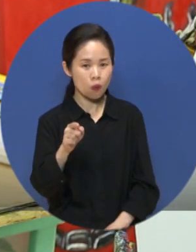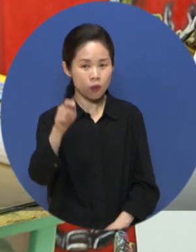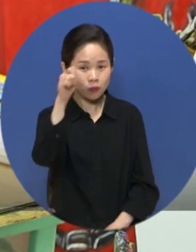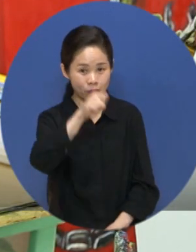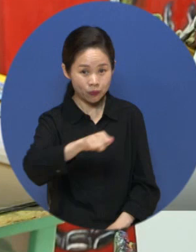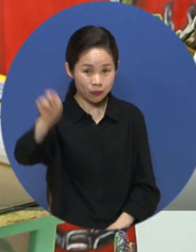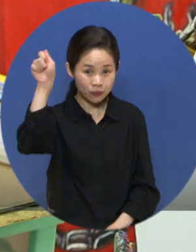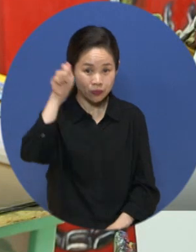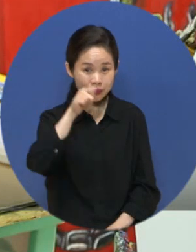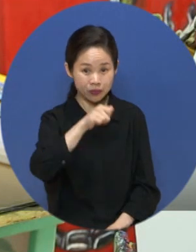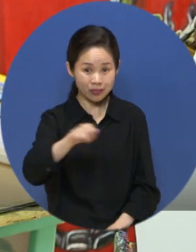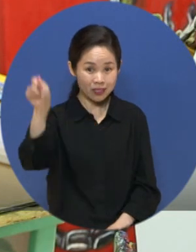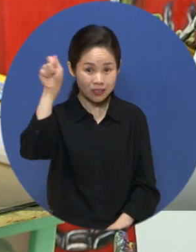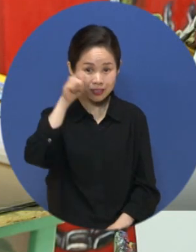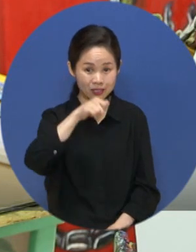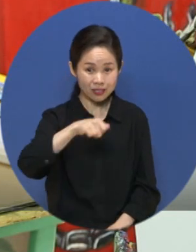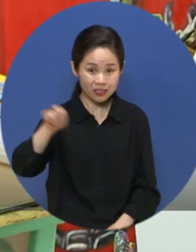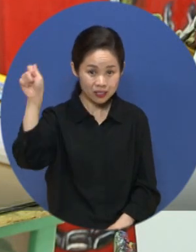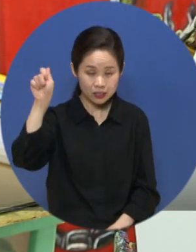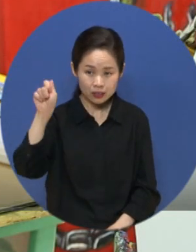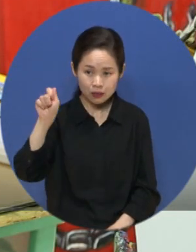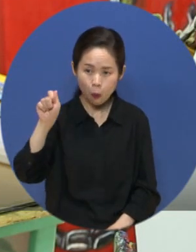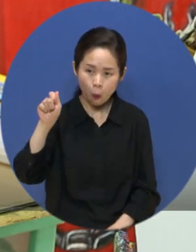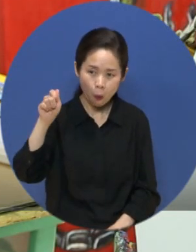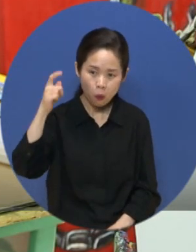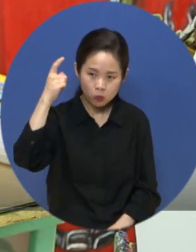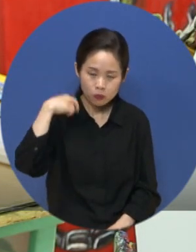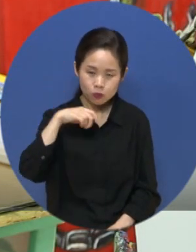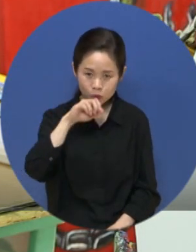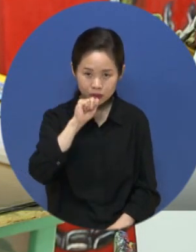터치가 좋다고 합니다.